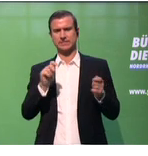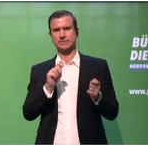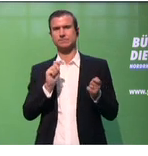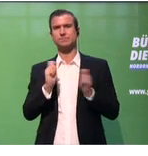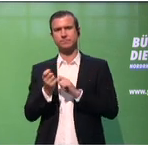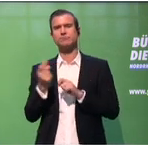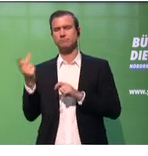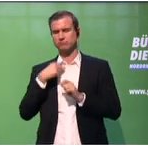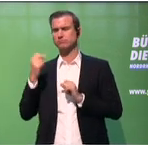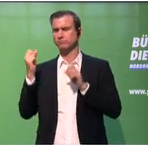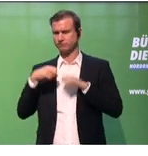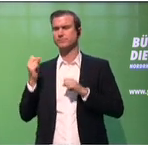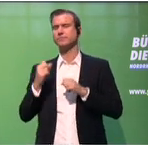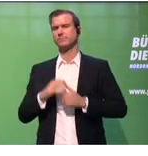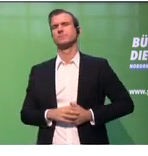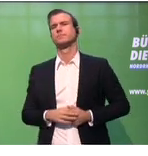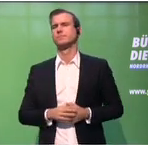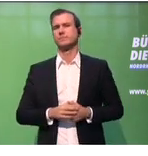verständigt.